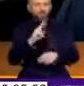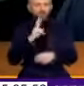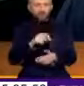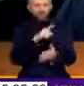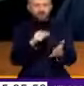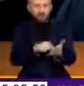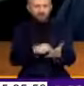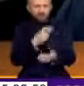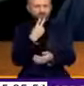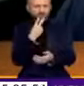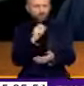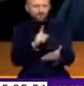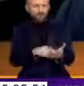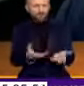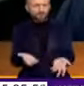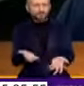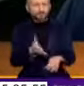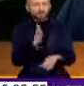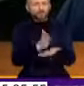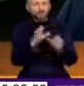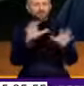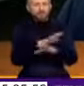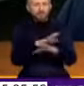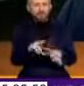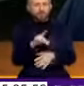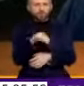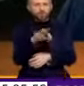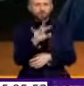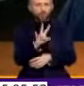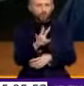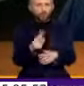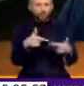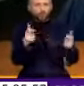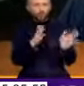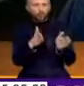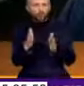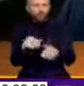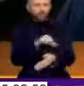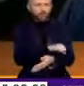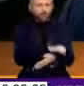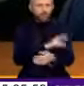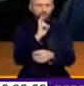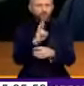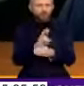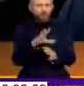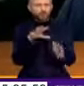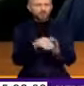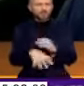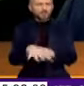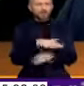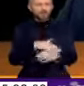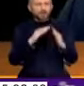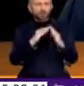питання, ну, смішне питання. Існує нелегальний притон, хостел, наркотики, проституція на